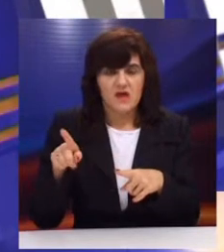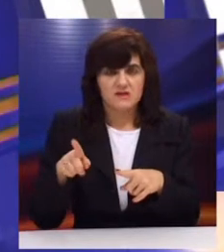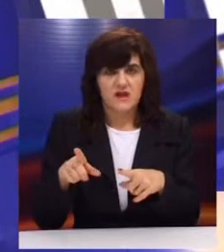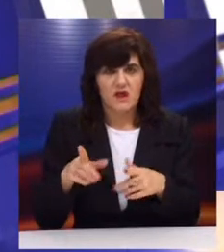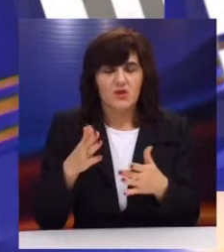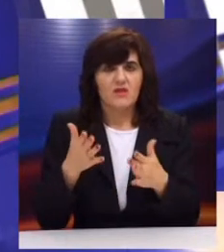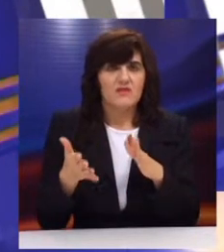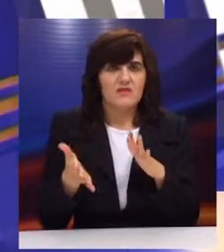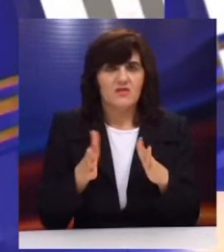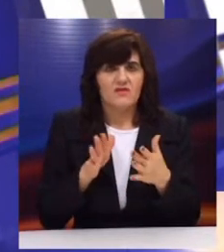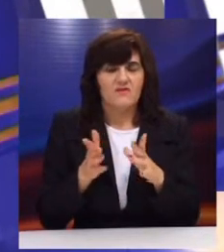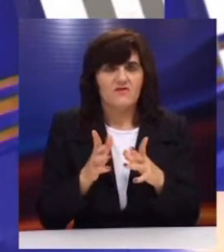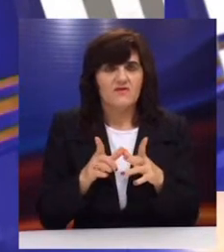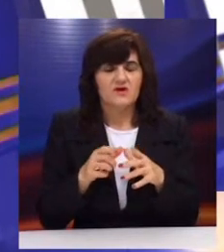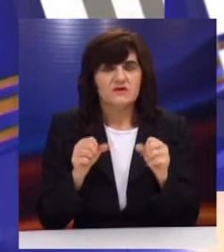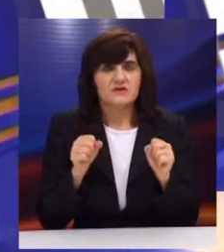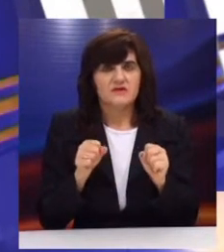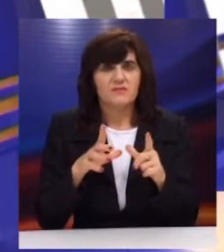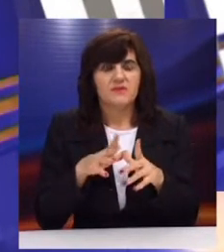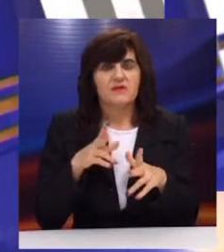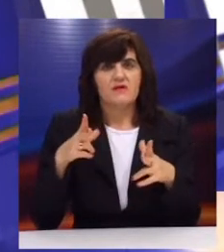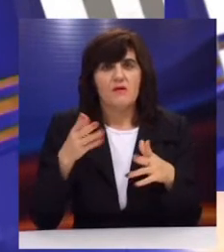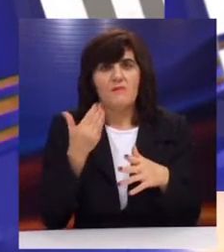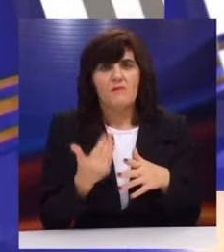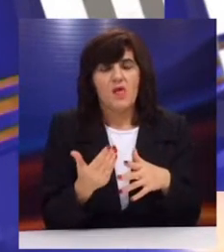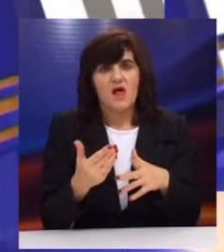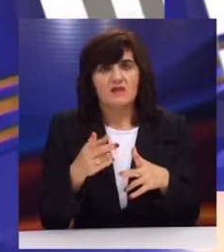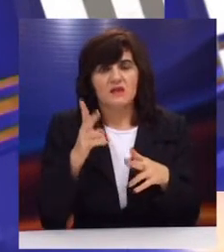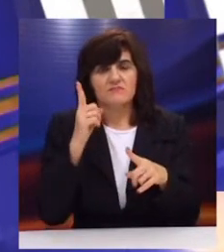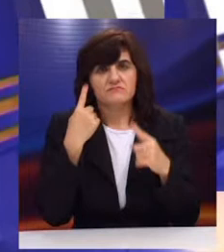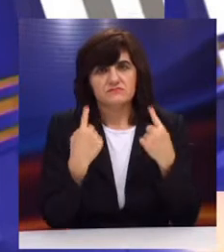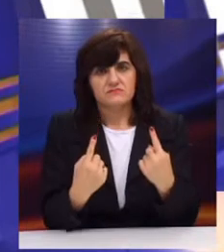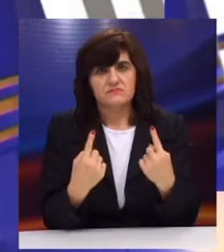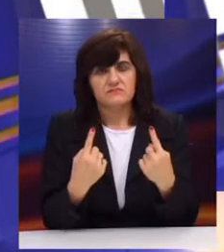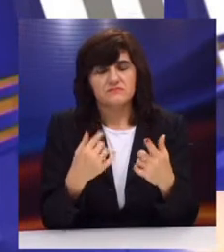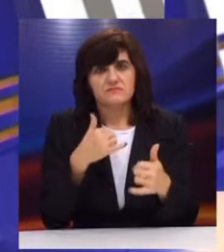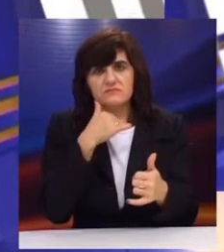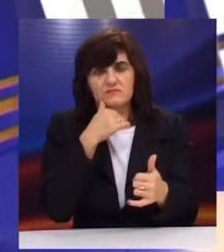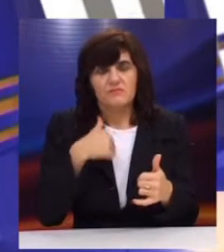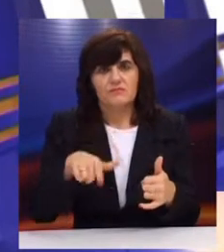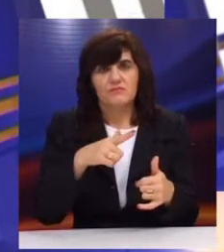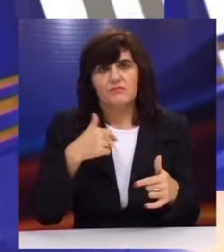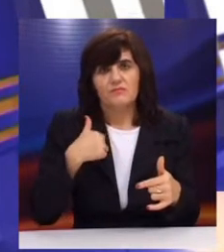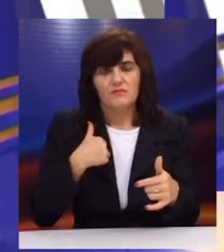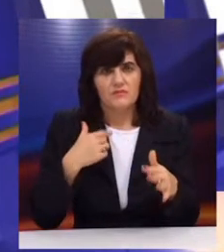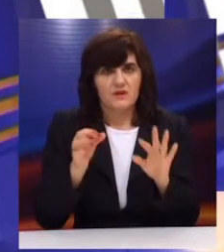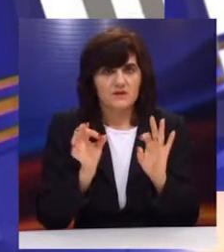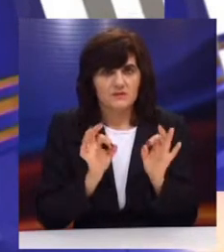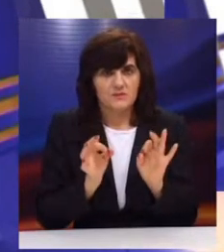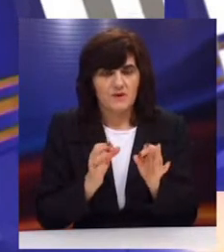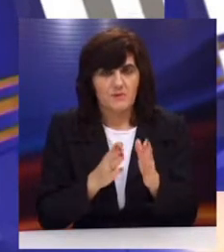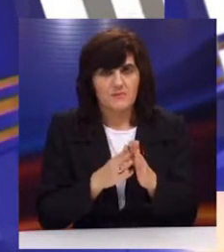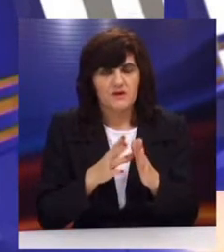štrajk, nego će verovatno biti zamrzavanje plata i ko zna šta će se još tu umanjivati. Mi smo spremni znači